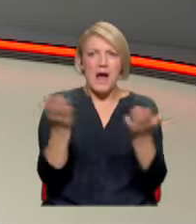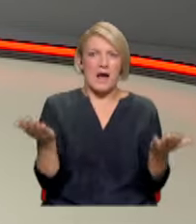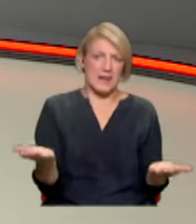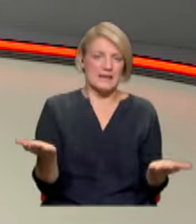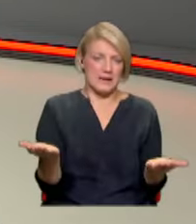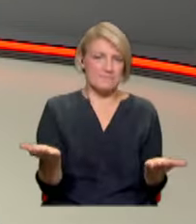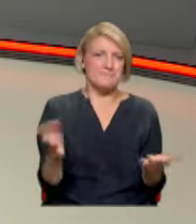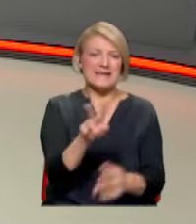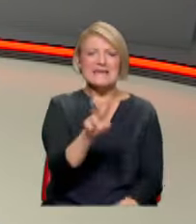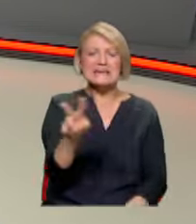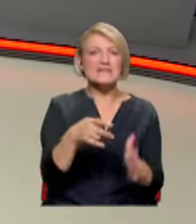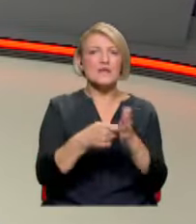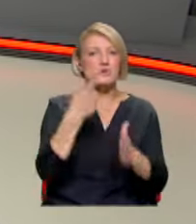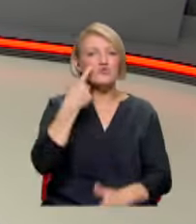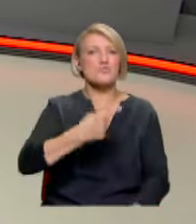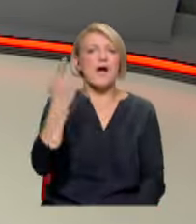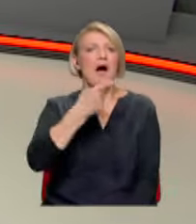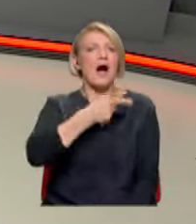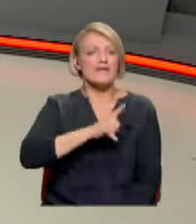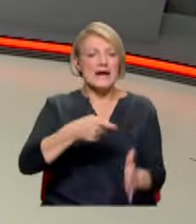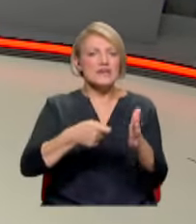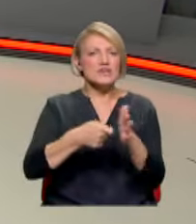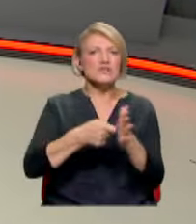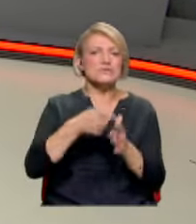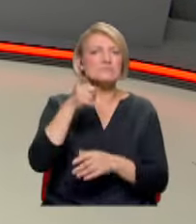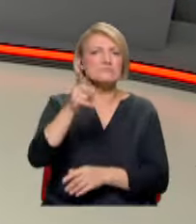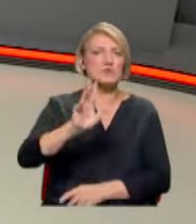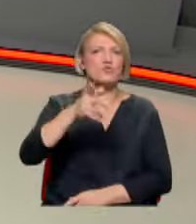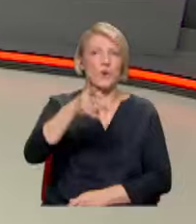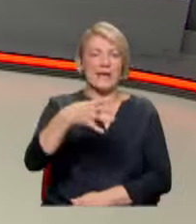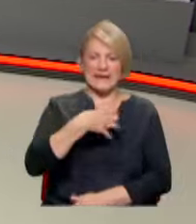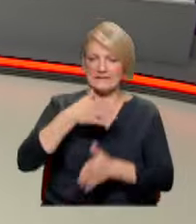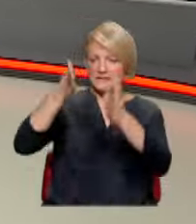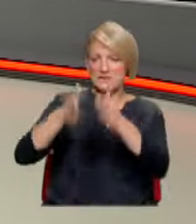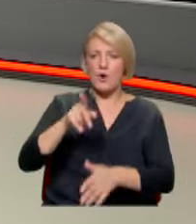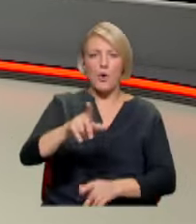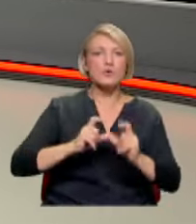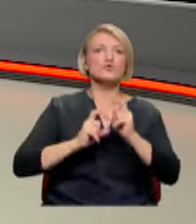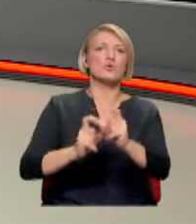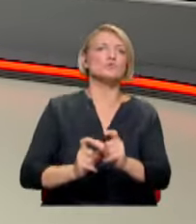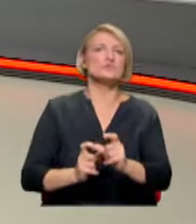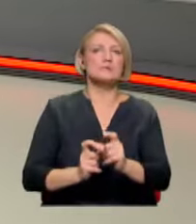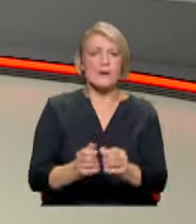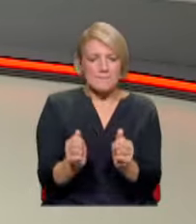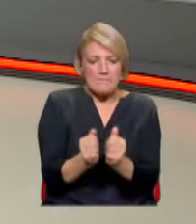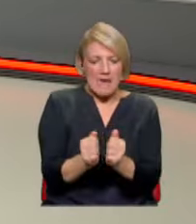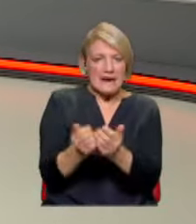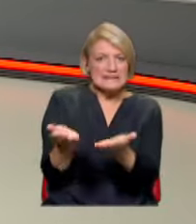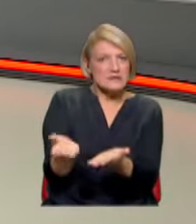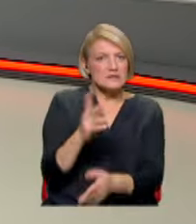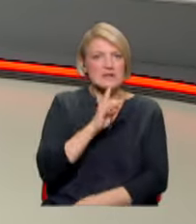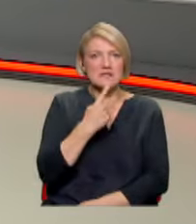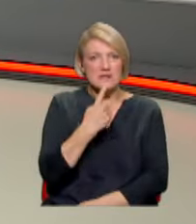haliyle. İkisinin de adı Cumhurbaşkanlığı adaylığı için geçiyor. Kendisine o soruldu işte. Yan yanasınız